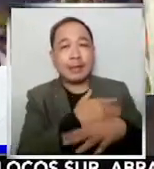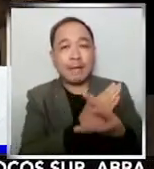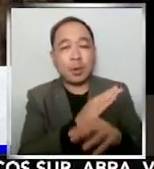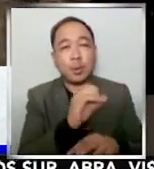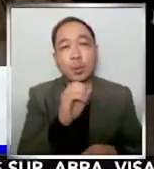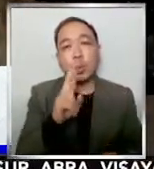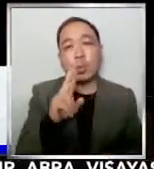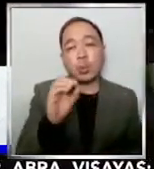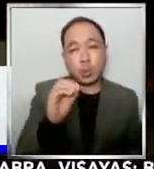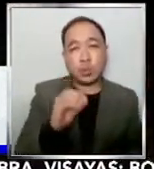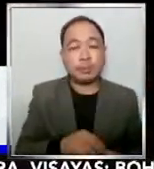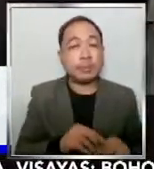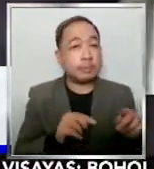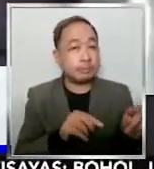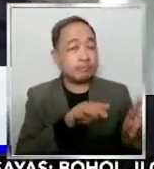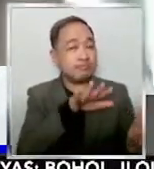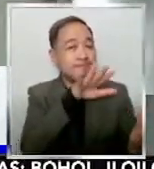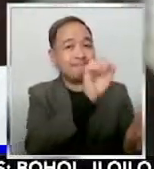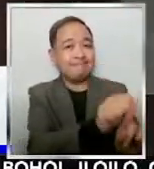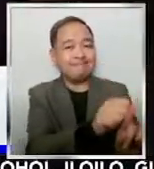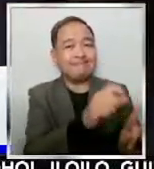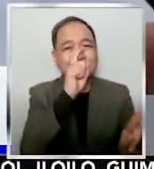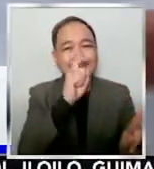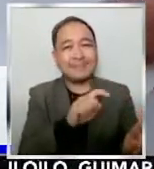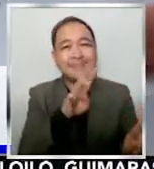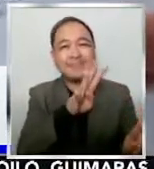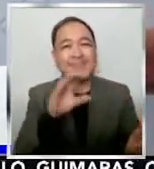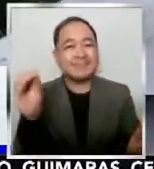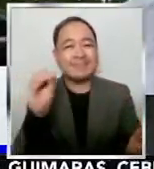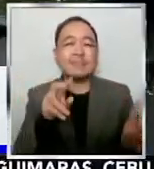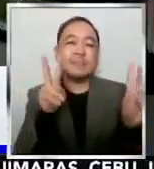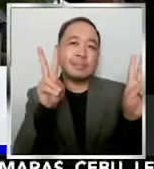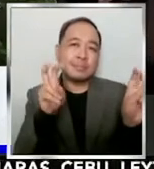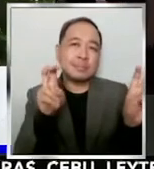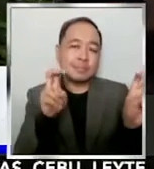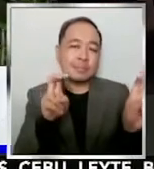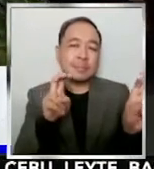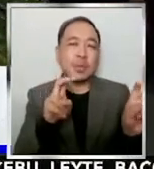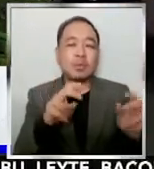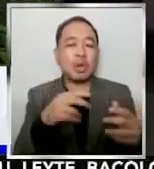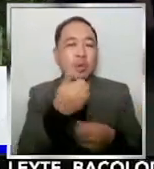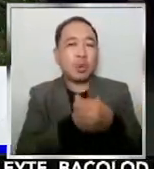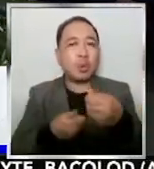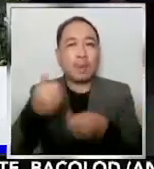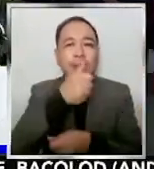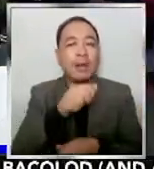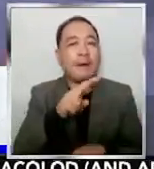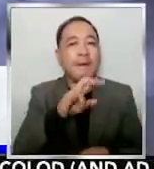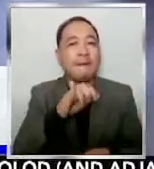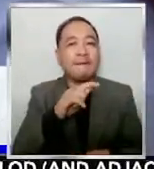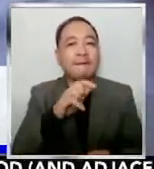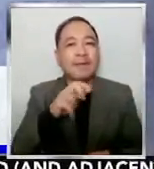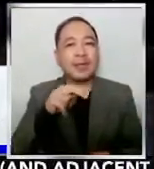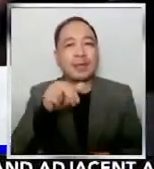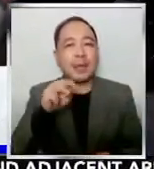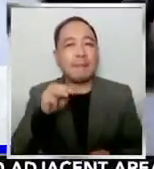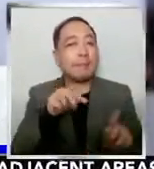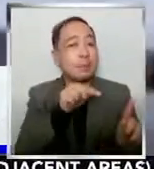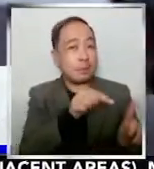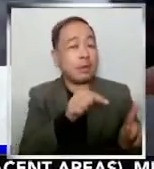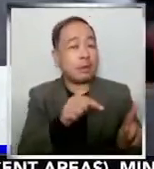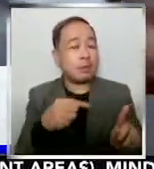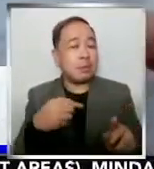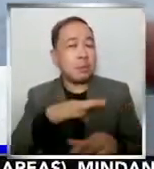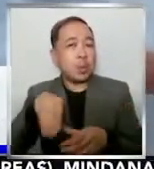nila nadakip ang 40 anyos na si alias Commander Vietnam na umunoy miyembro ng New People's Army at wanted sa kasong